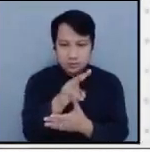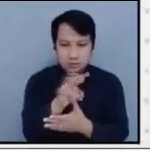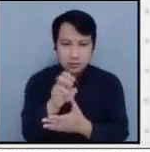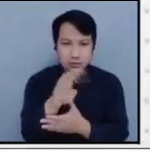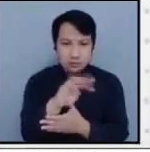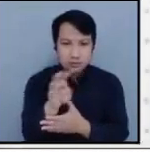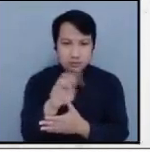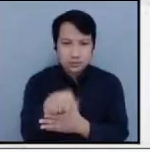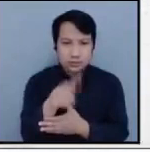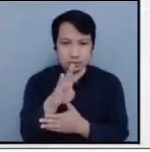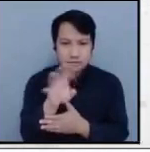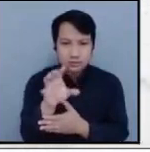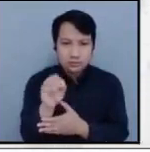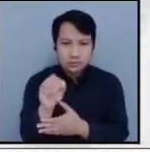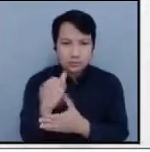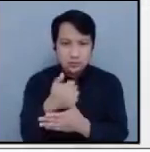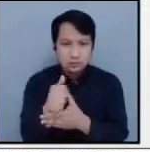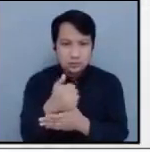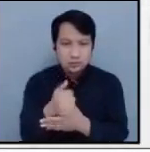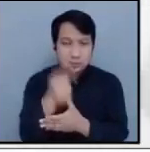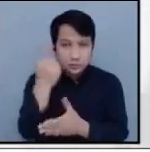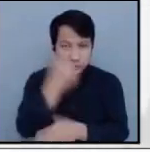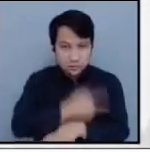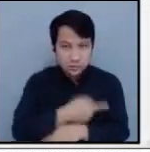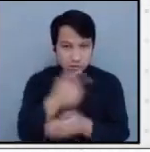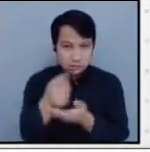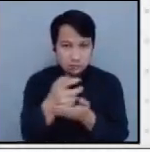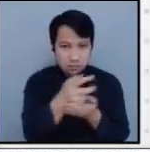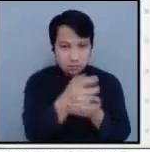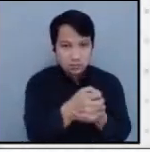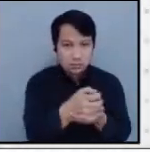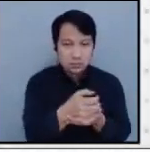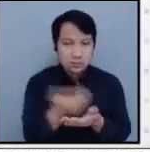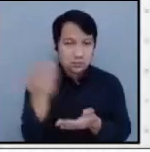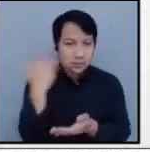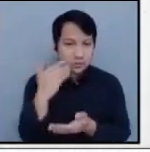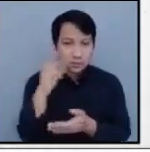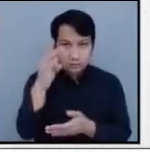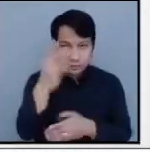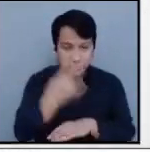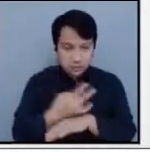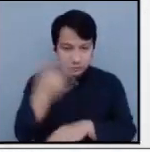744,140 naman ang average ng arawang turok ng bakuna sa nakalipas po na 7 araw.